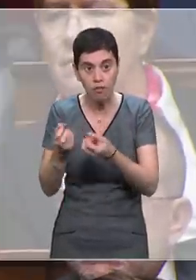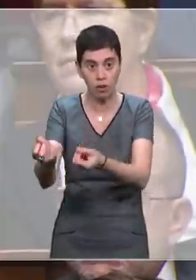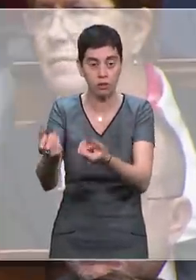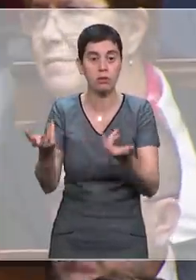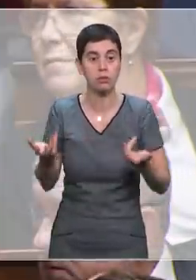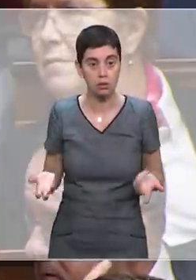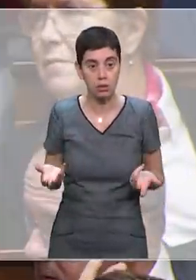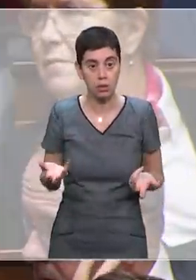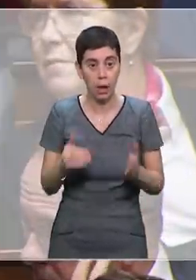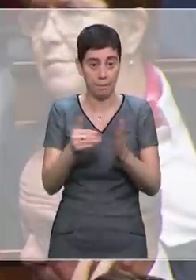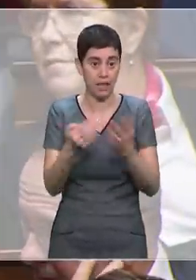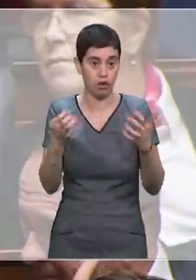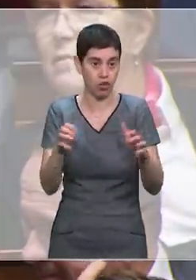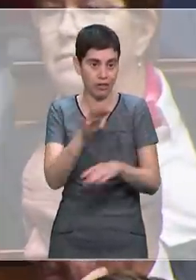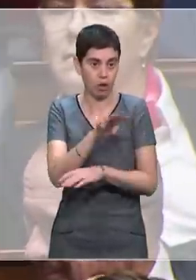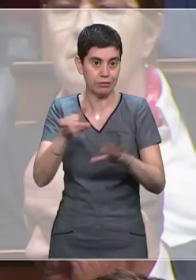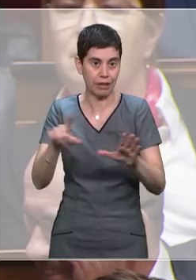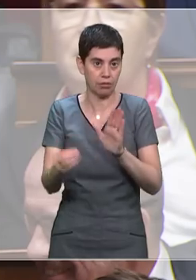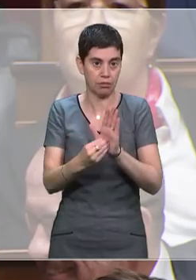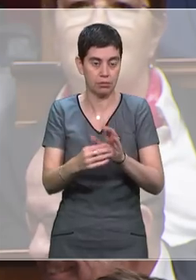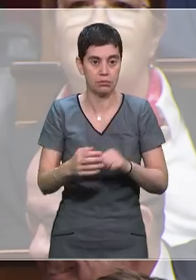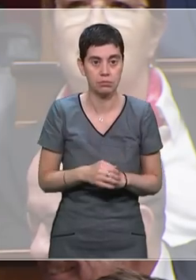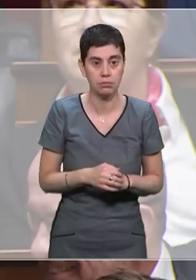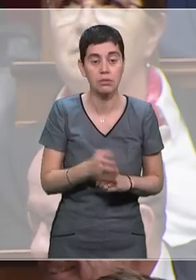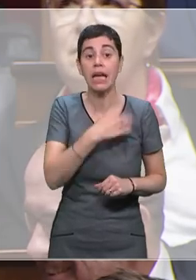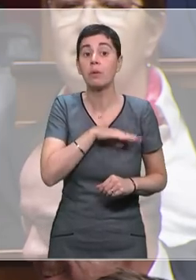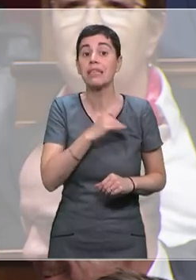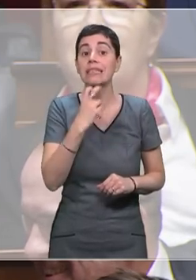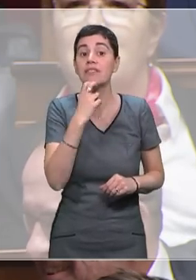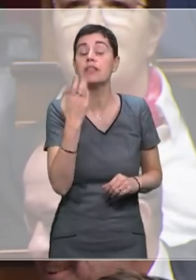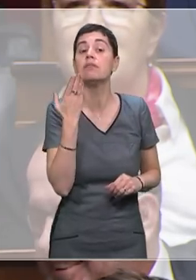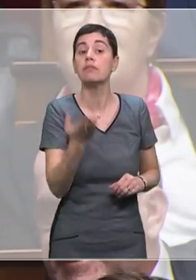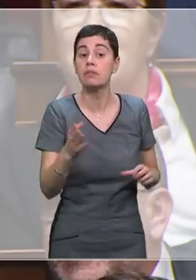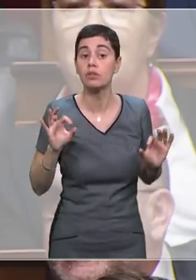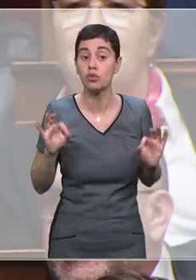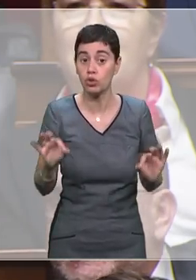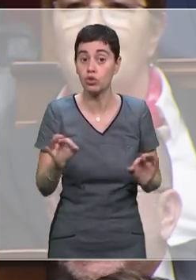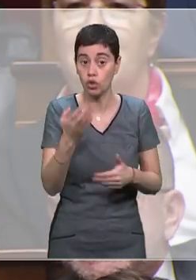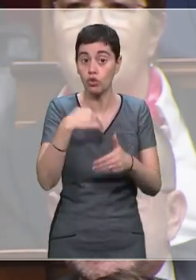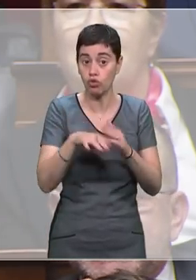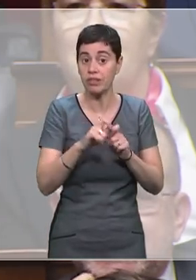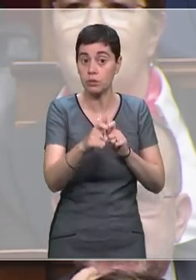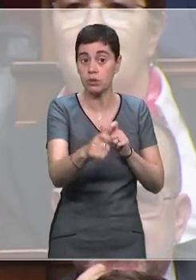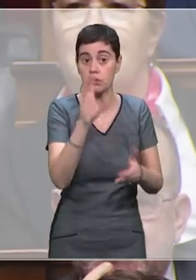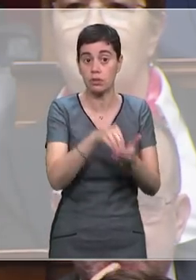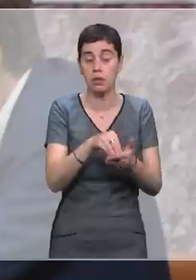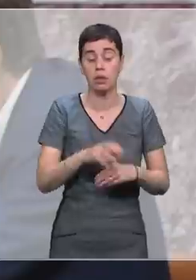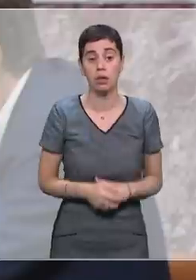du 1947? Enfin, la responsabilité civile sera-t-elle au cœur de ce dispositif ? Merci